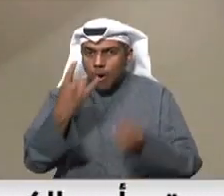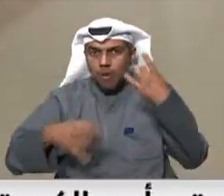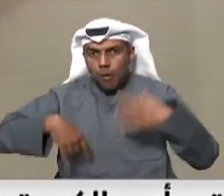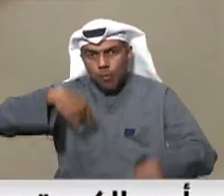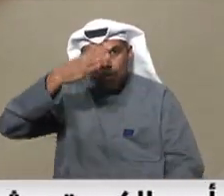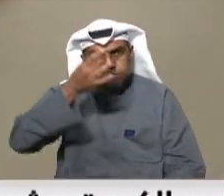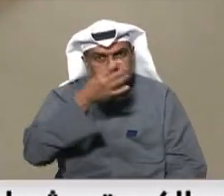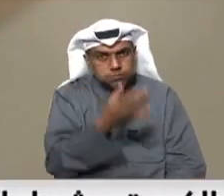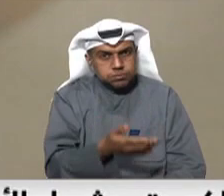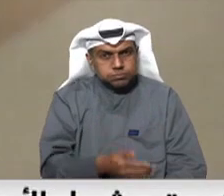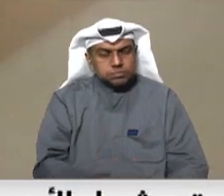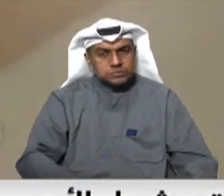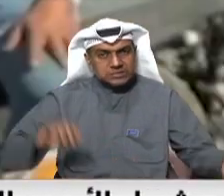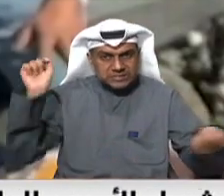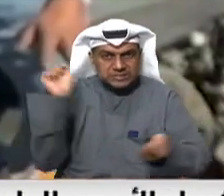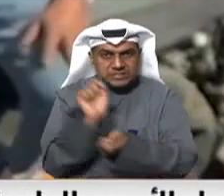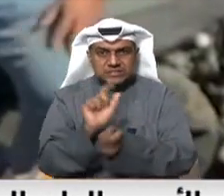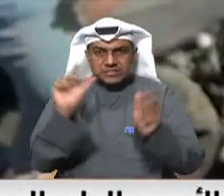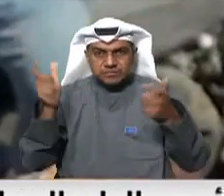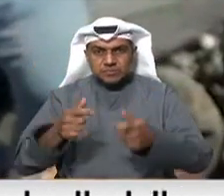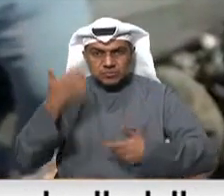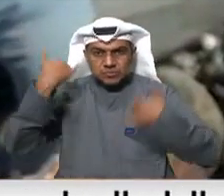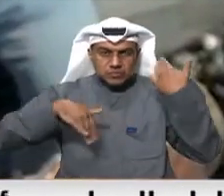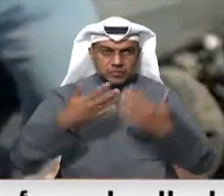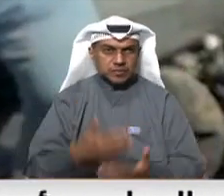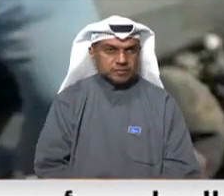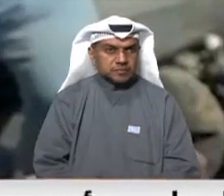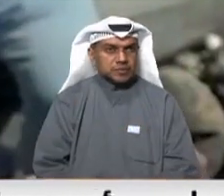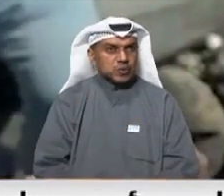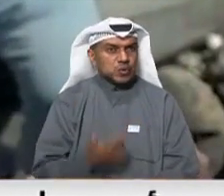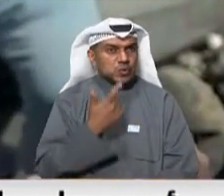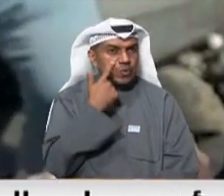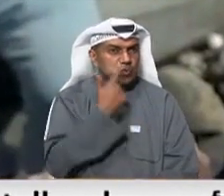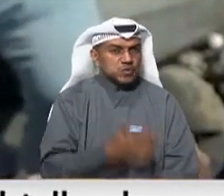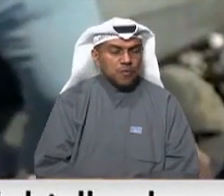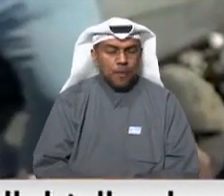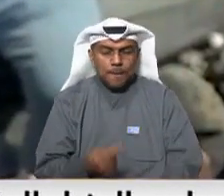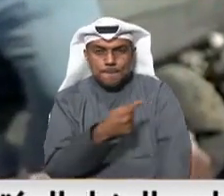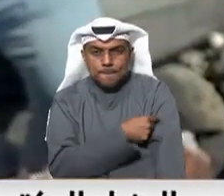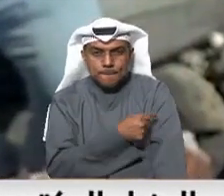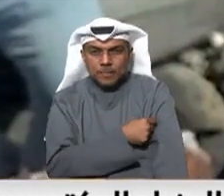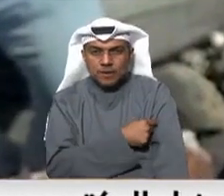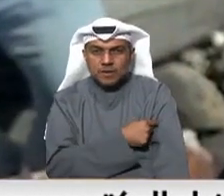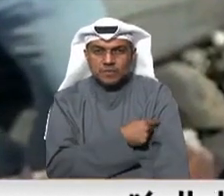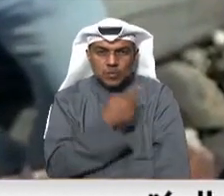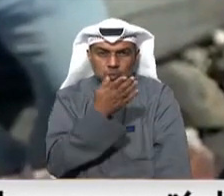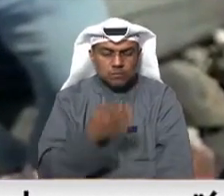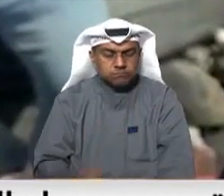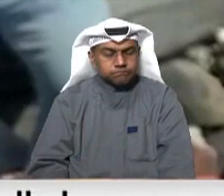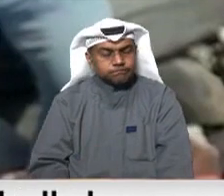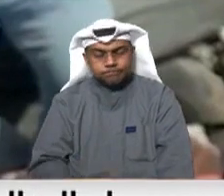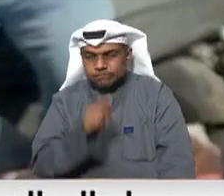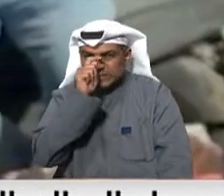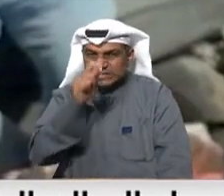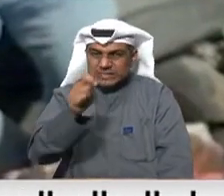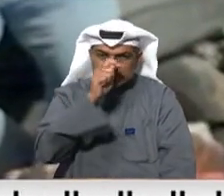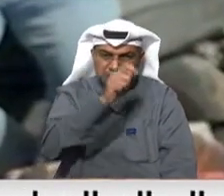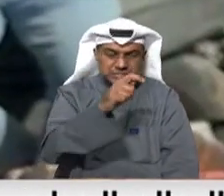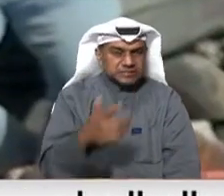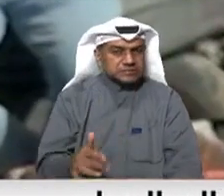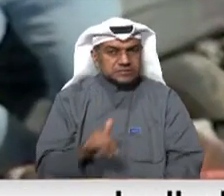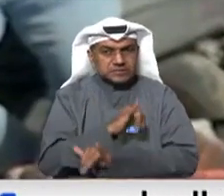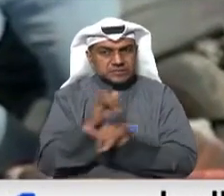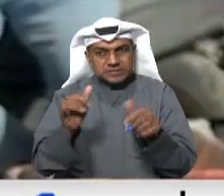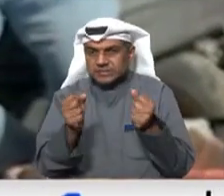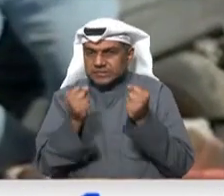وجرح واعتقال آخرين. المجمع بالكامل كان إرباك. قبل وقت بسيط، يعني وقت